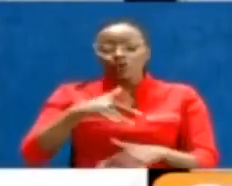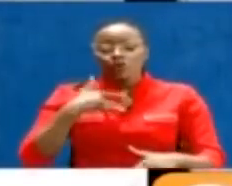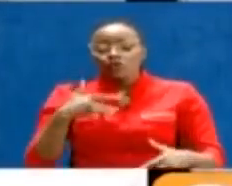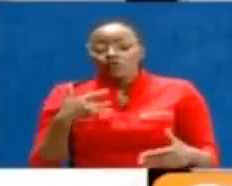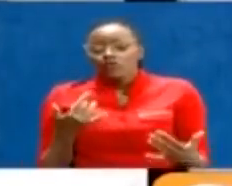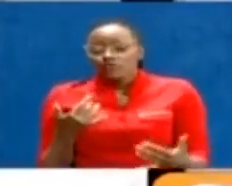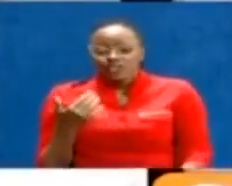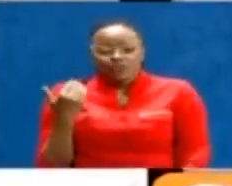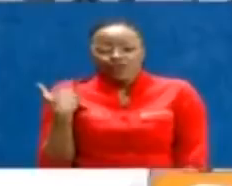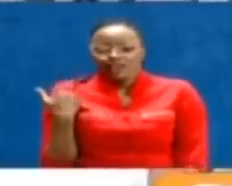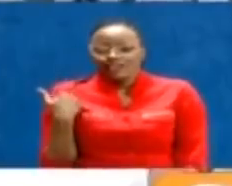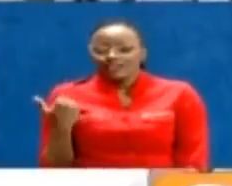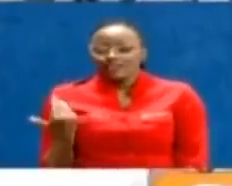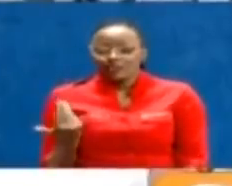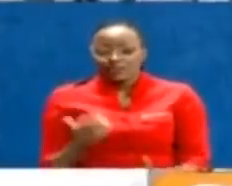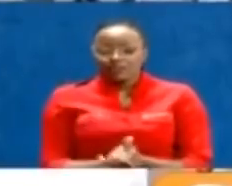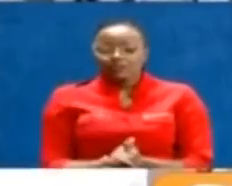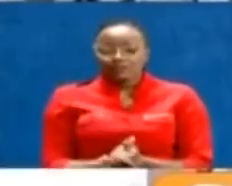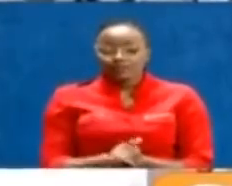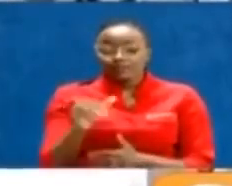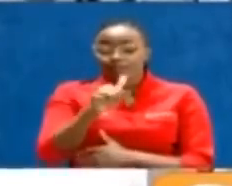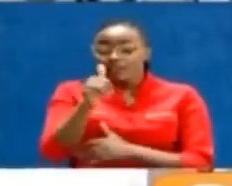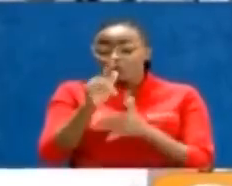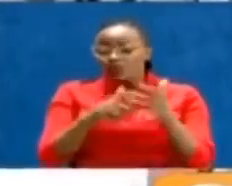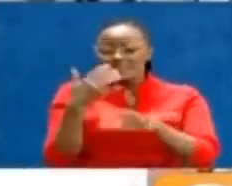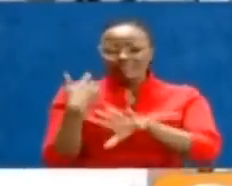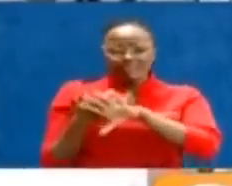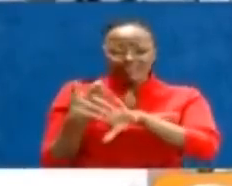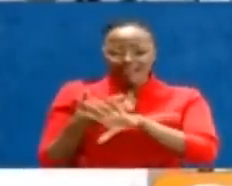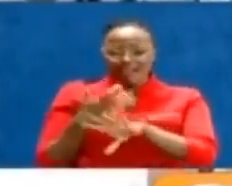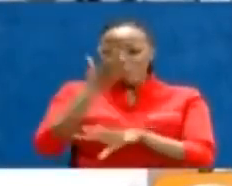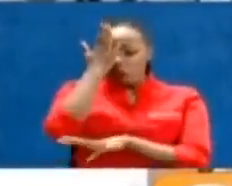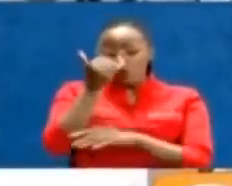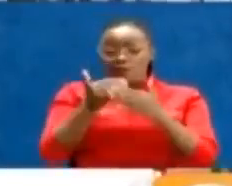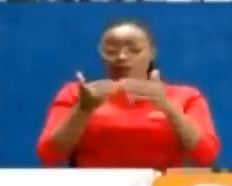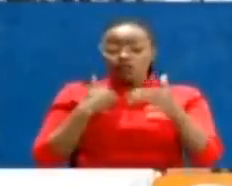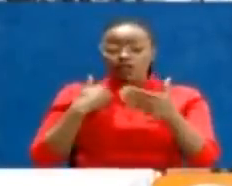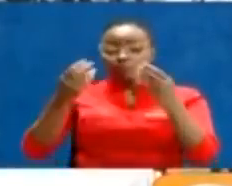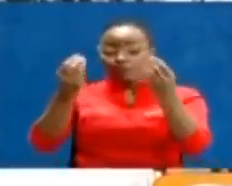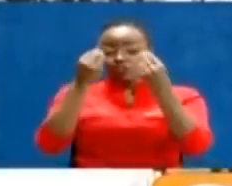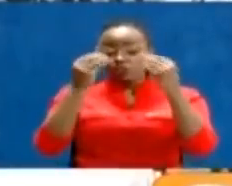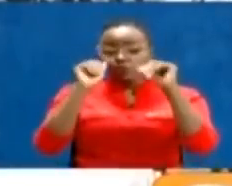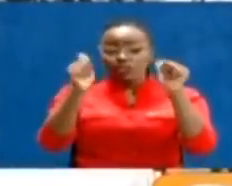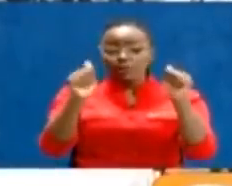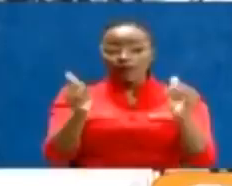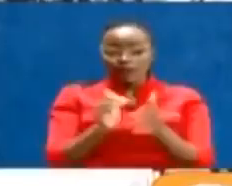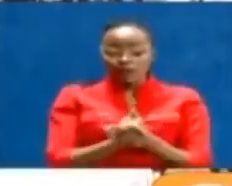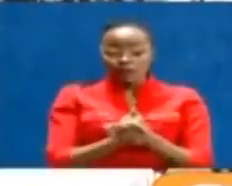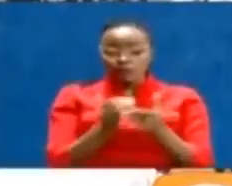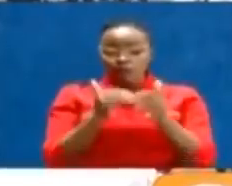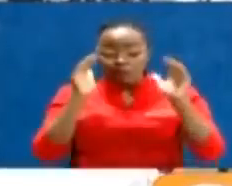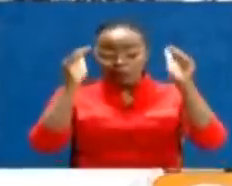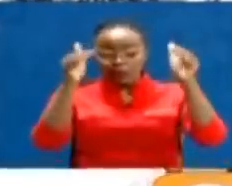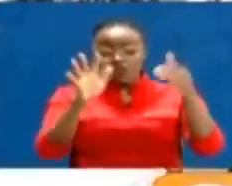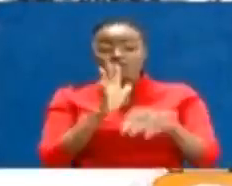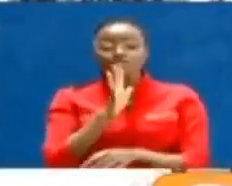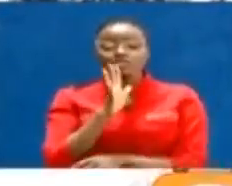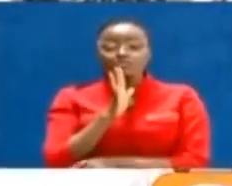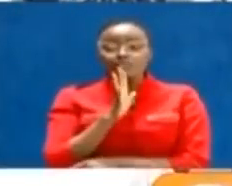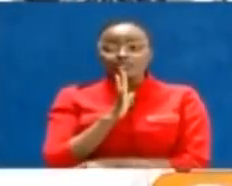kwa kudistract. Zingine ni ngumu juu hatukuwa tumefunzwa. Kwa tunaangalia speech ya